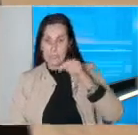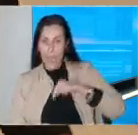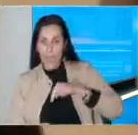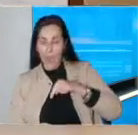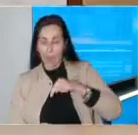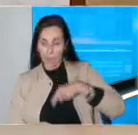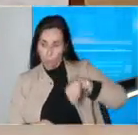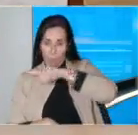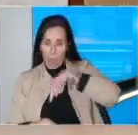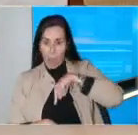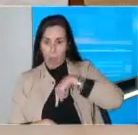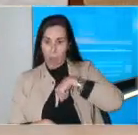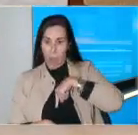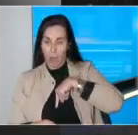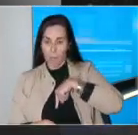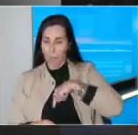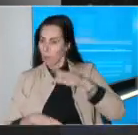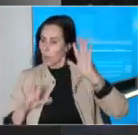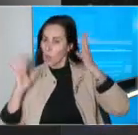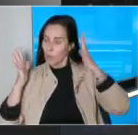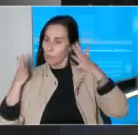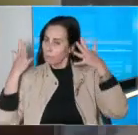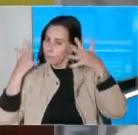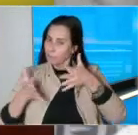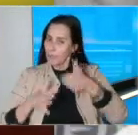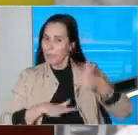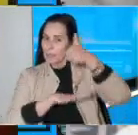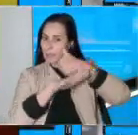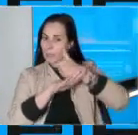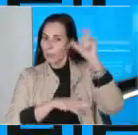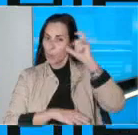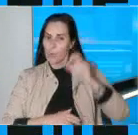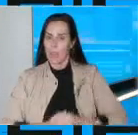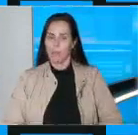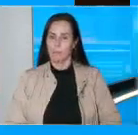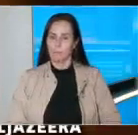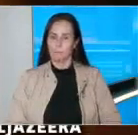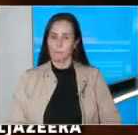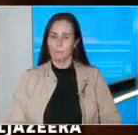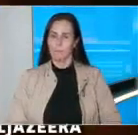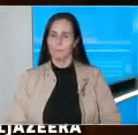הישראלי ומנהיגיו לוקים באובססיה כלפי המנהיג הטורקי.